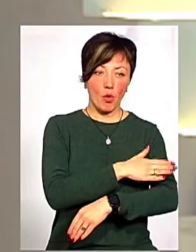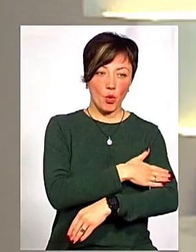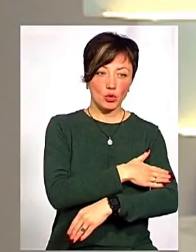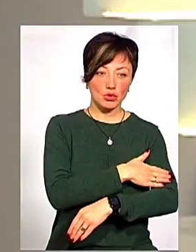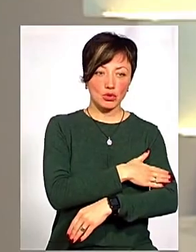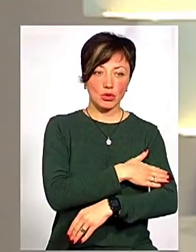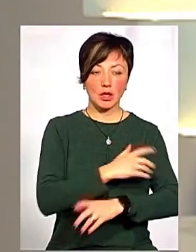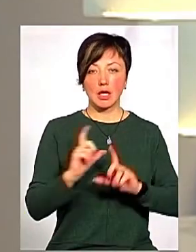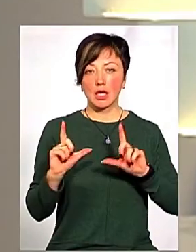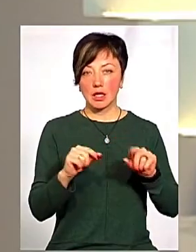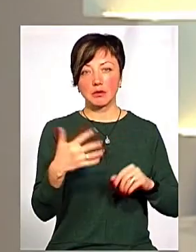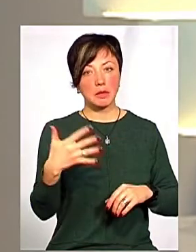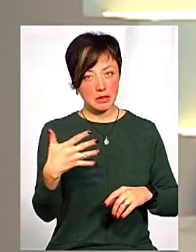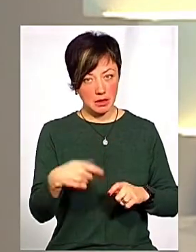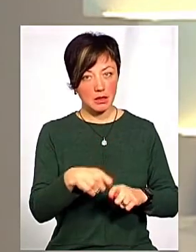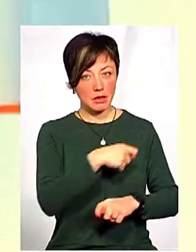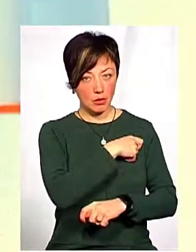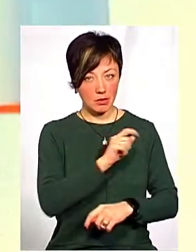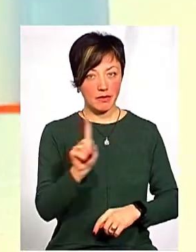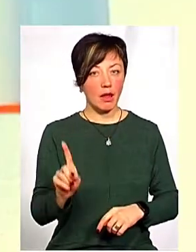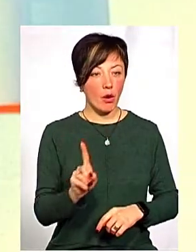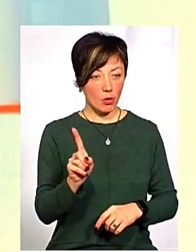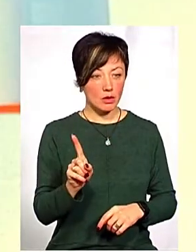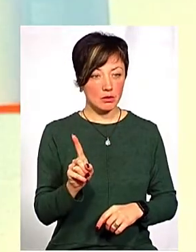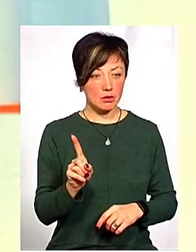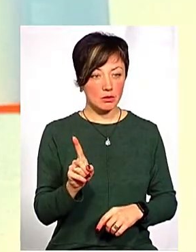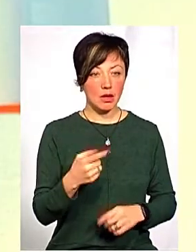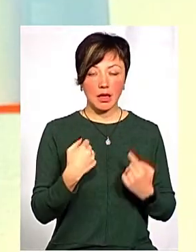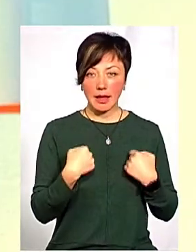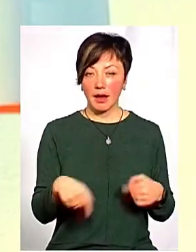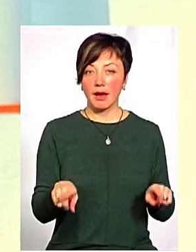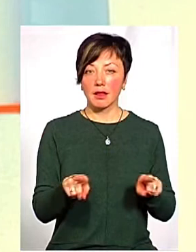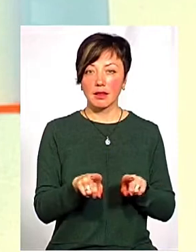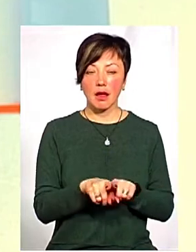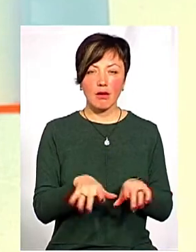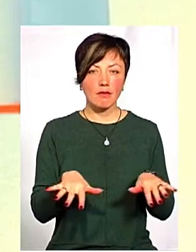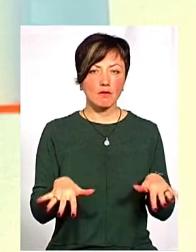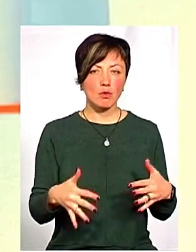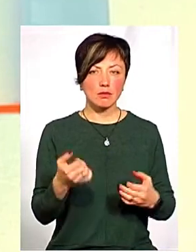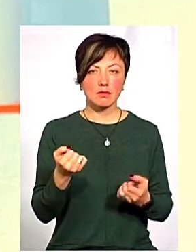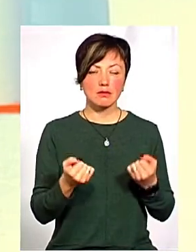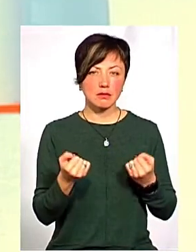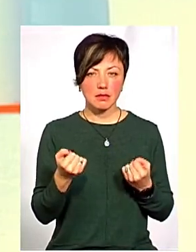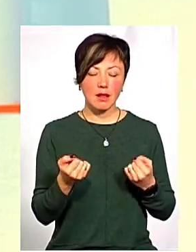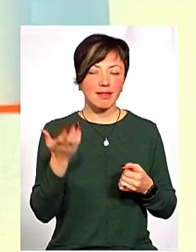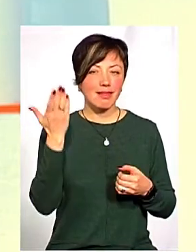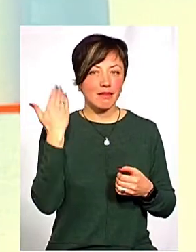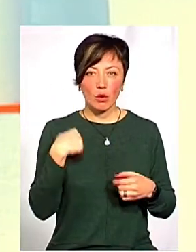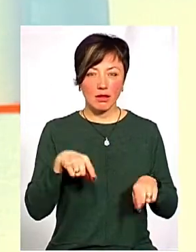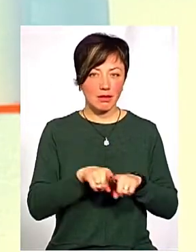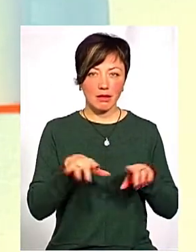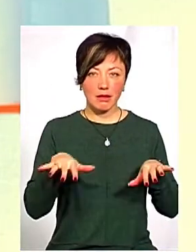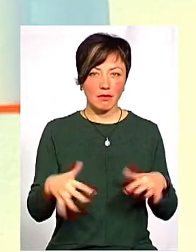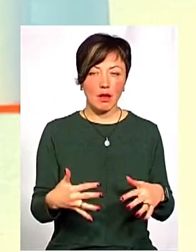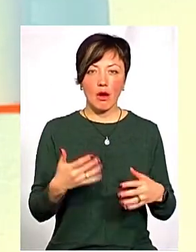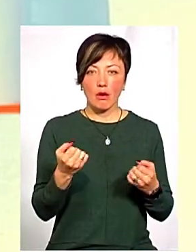да? Їдеш 50 кілометрів на годину. Я так втомлювався за кермом, давно я так не втомлювався,